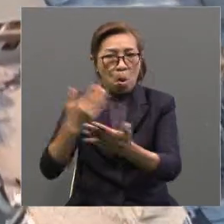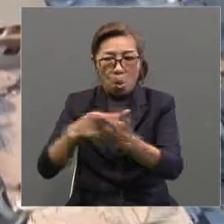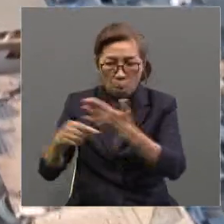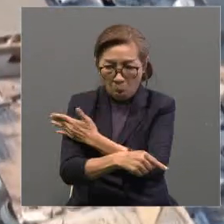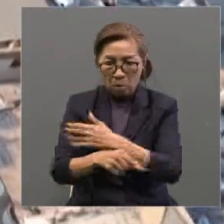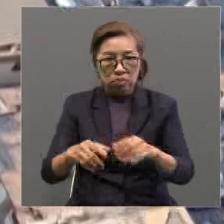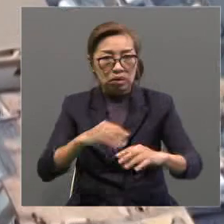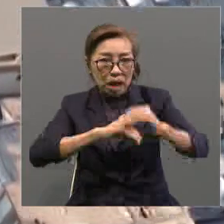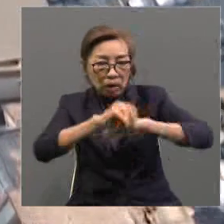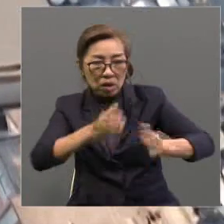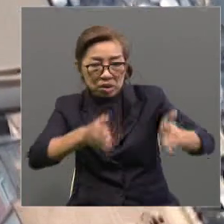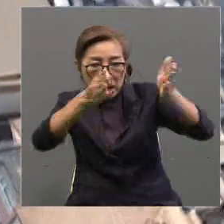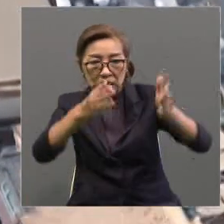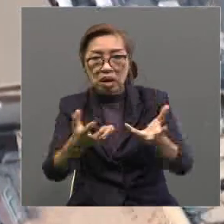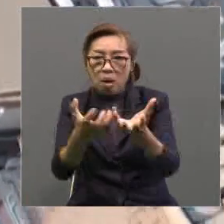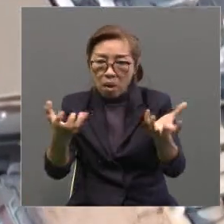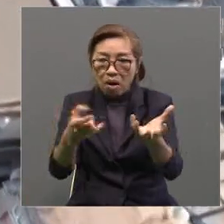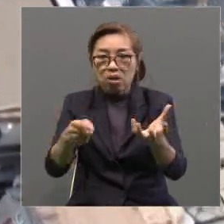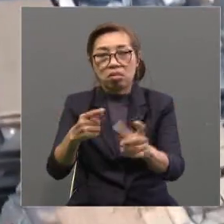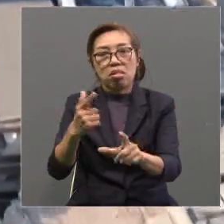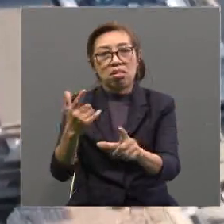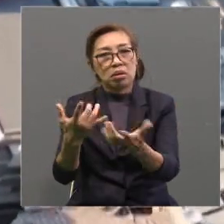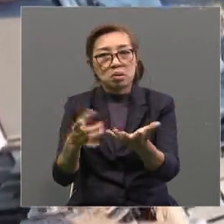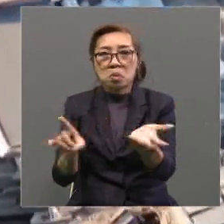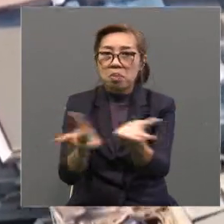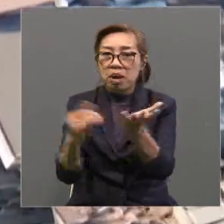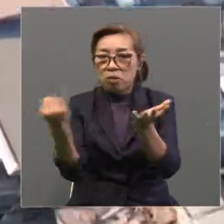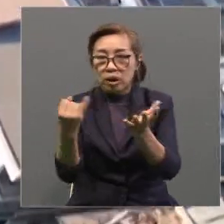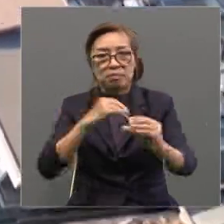เลือกใช้วัสดุที่ไม่มีคุณภาพมาก่อนสร้างครับ